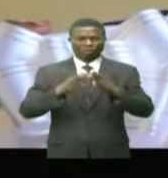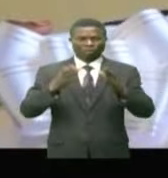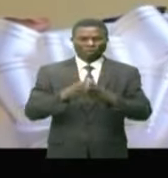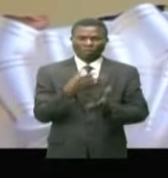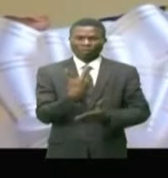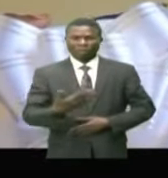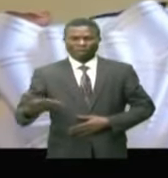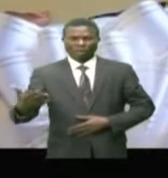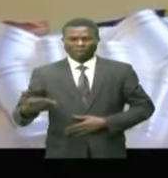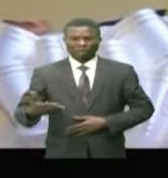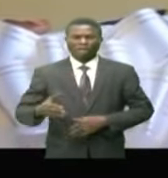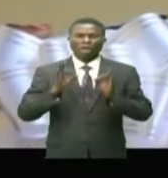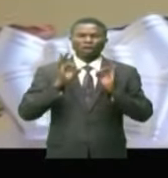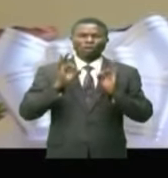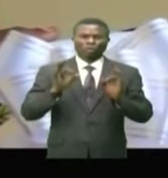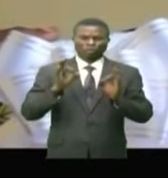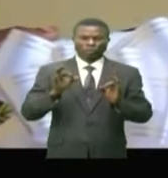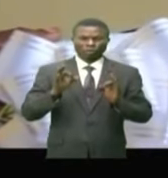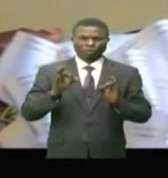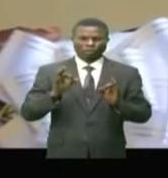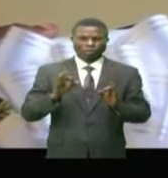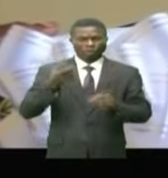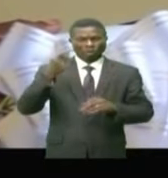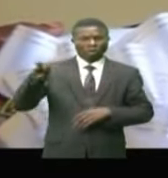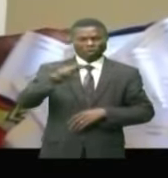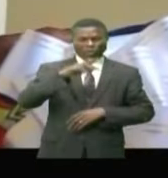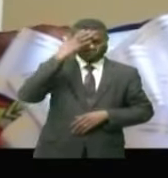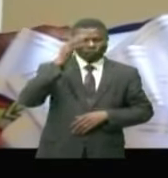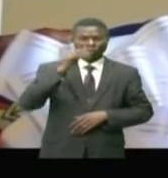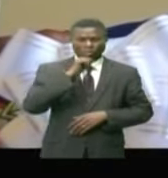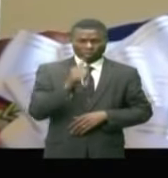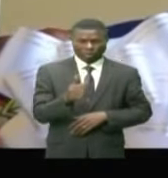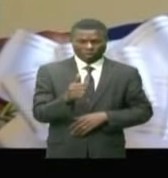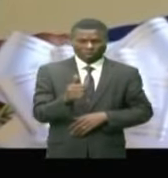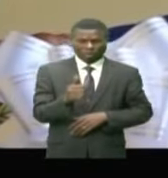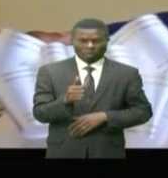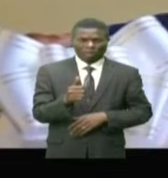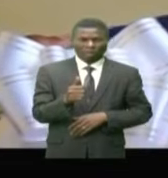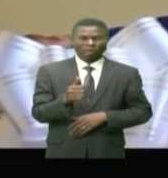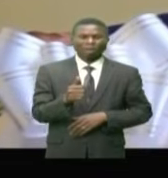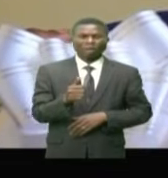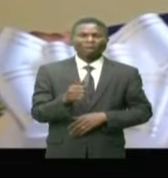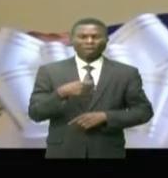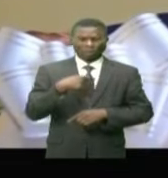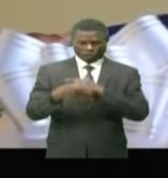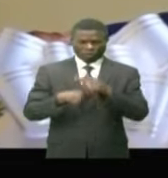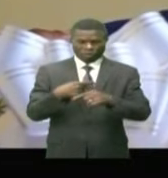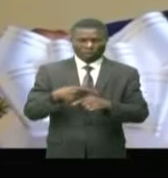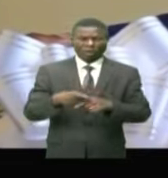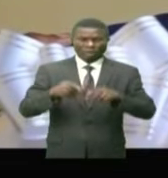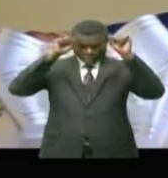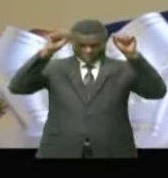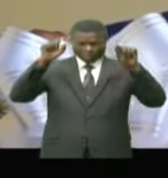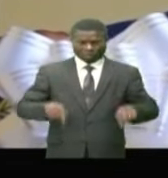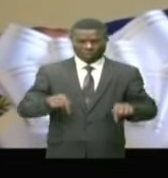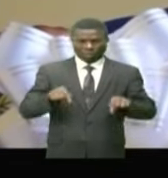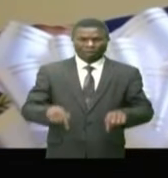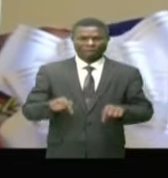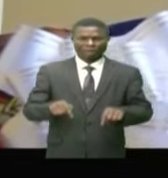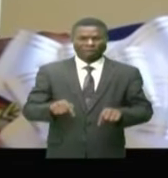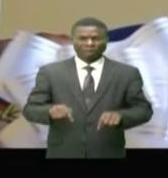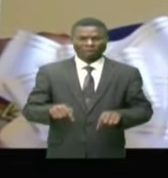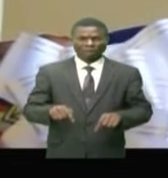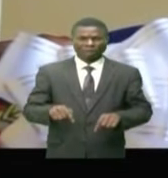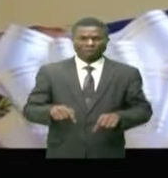équipement moteur. Et pour ceux qui ne le savent pas, c'est grâce à l'actuel président que nous